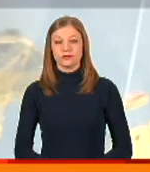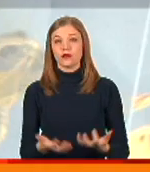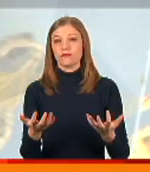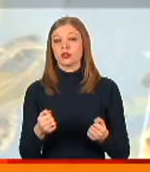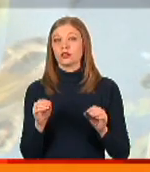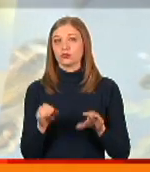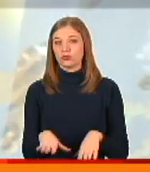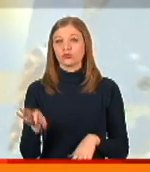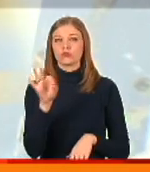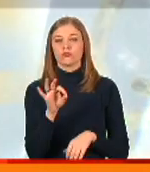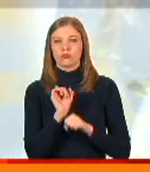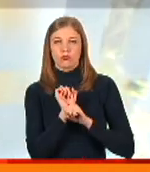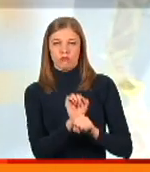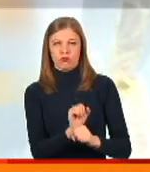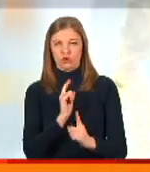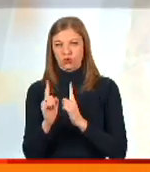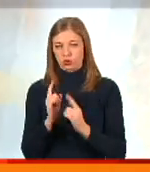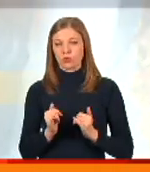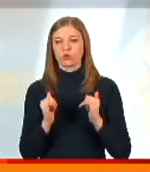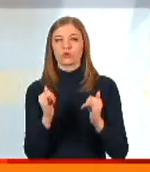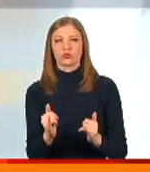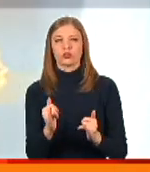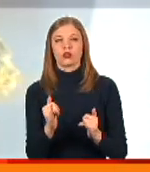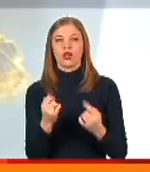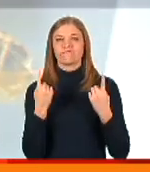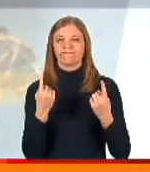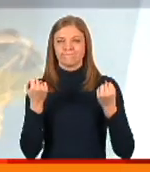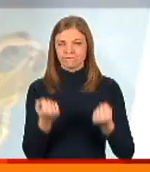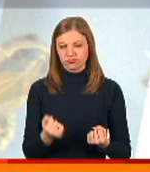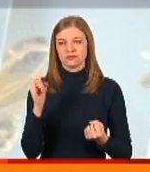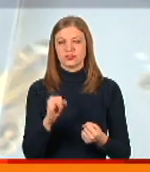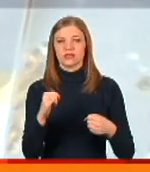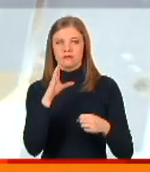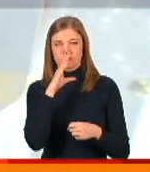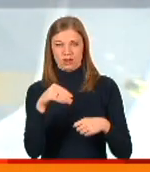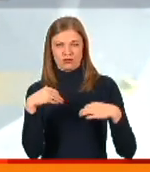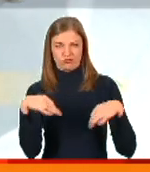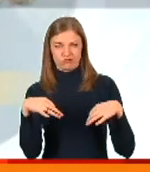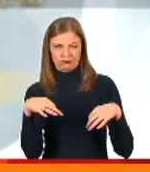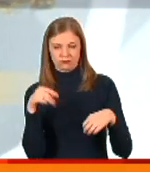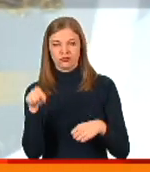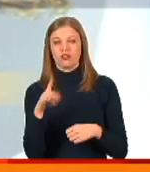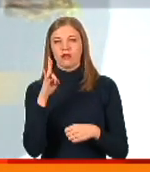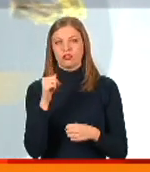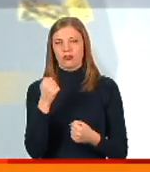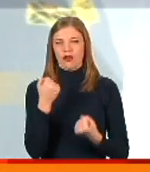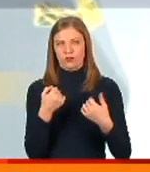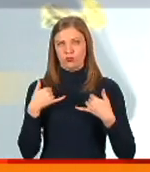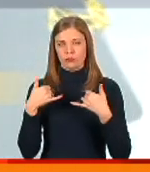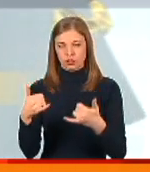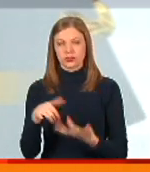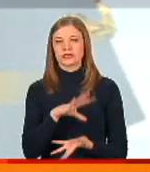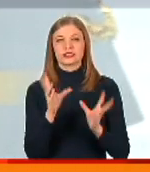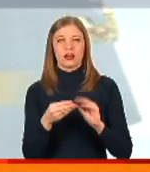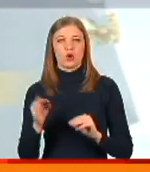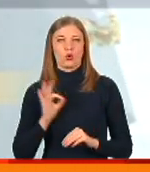Прийнято рішення про обмеження руху для великовагових та маршрутних транспортних засобів на автомобільних дорогах